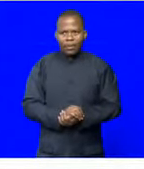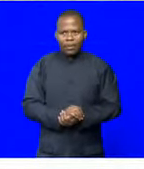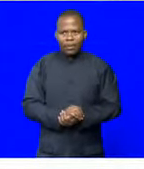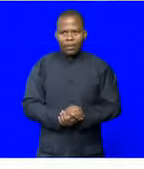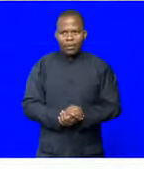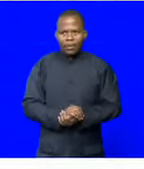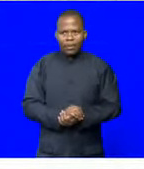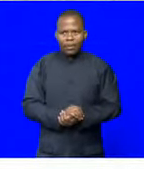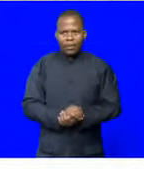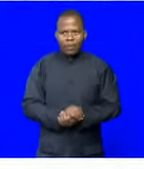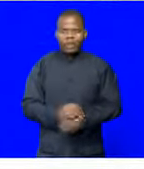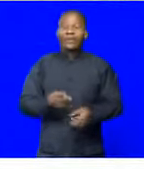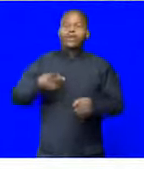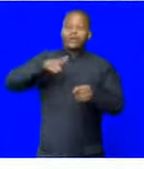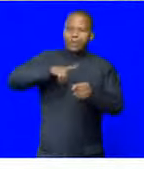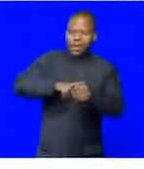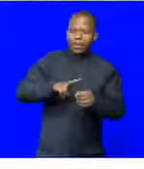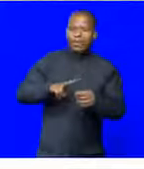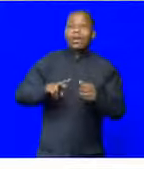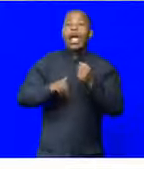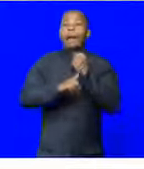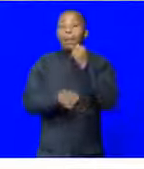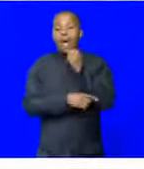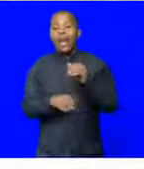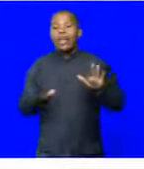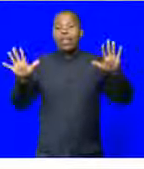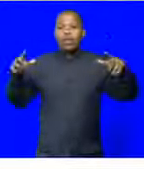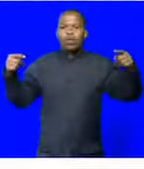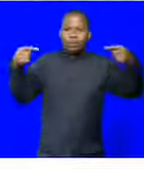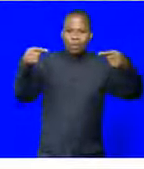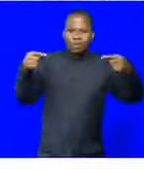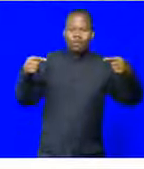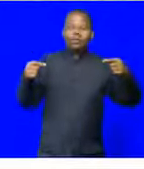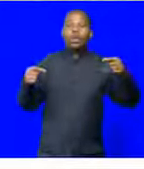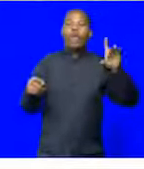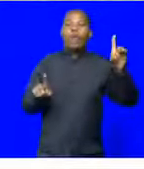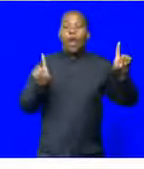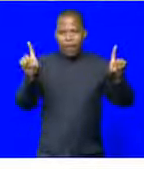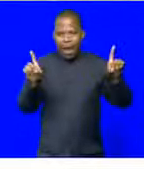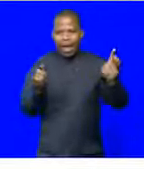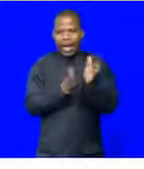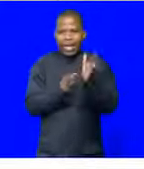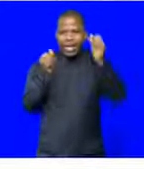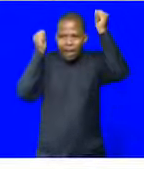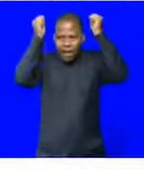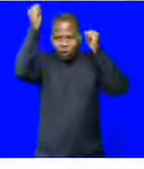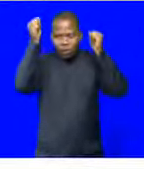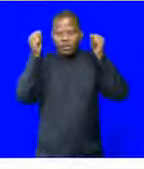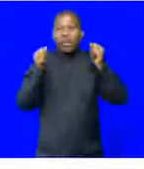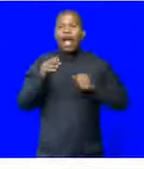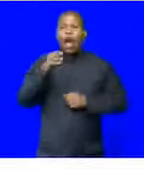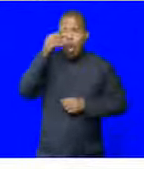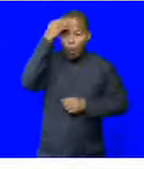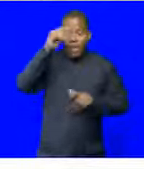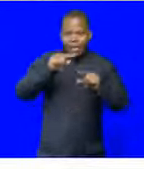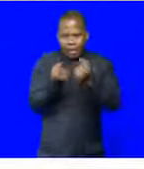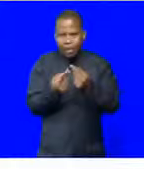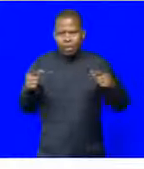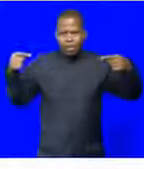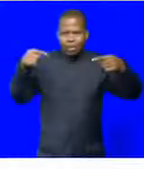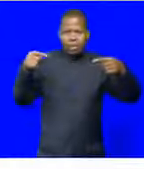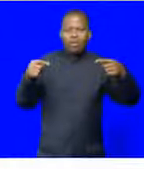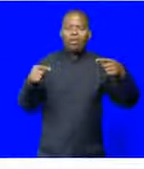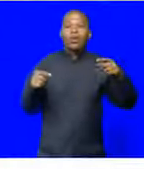lo. Kanzi kule minye imidlalo imbabane Swallows idlale ngekulingana neYoung Buffaloes ngeligolinye kulinye. Royal Leopards nayo idlale ngekulingana neManzini